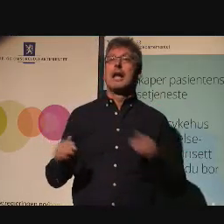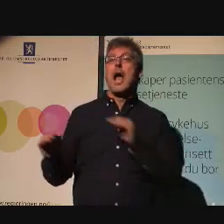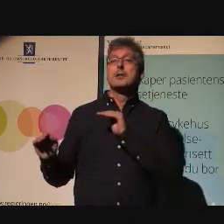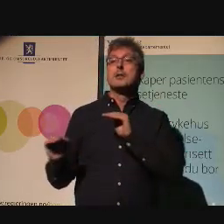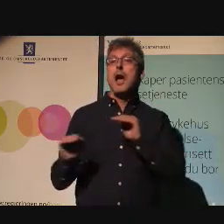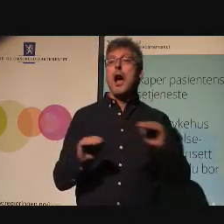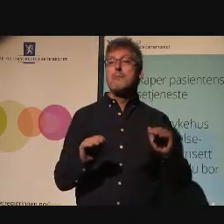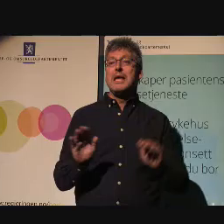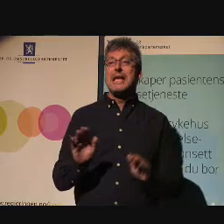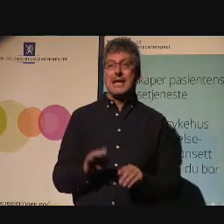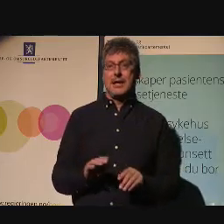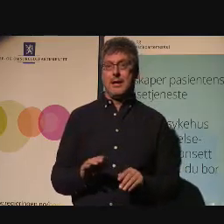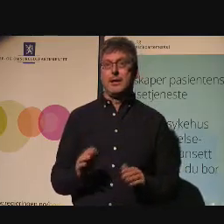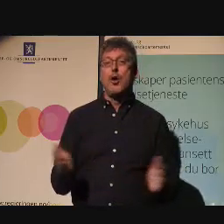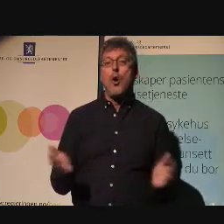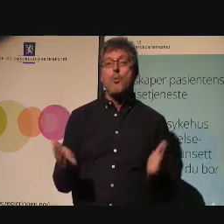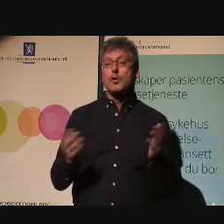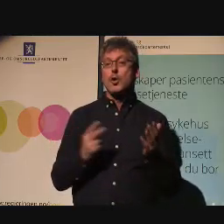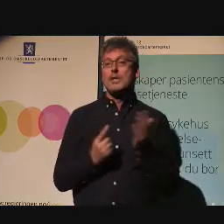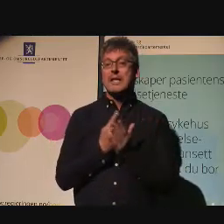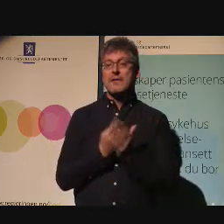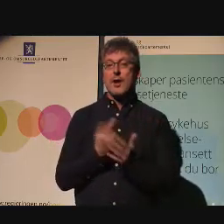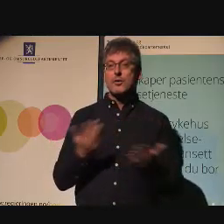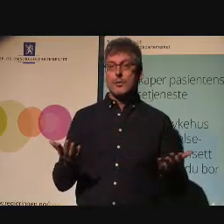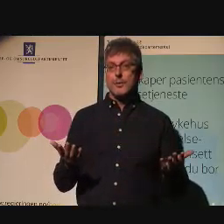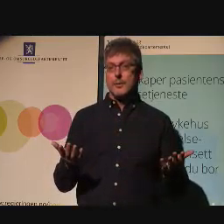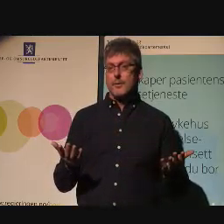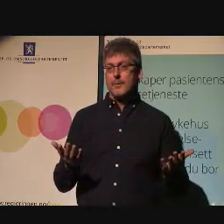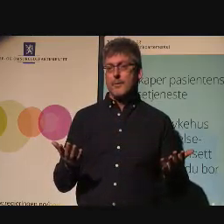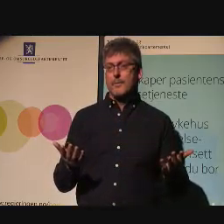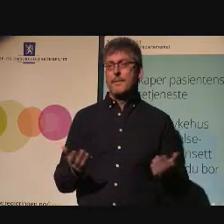stabil omsorgssituasjon. Men